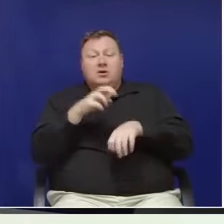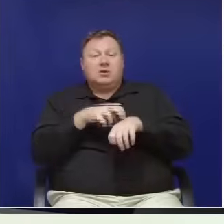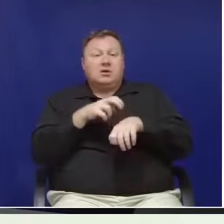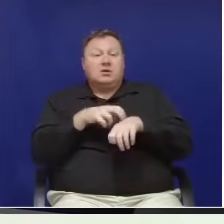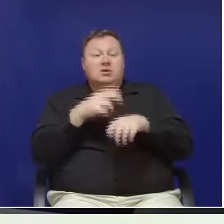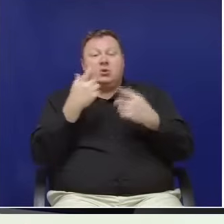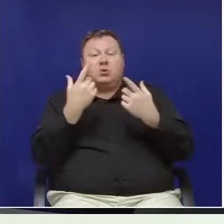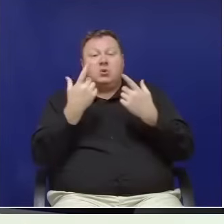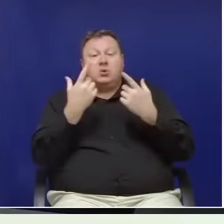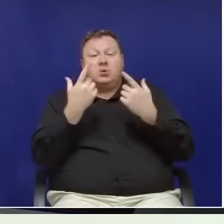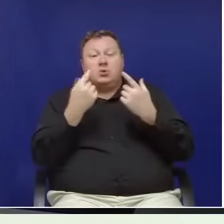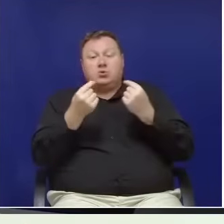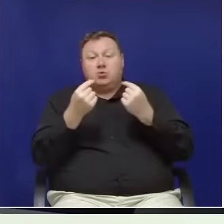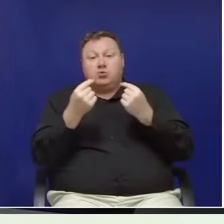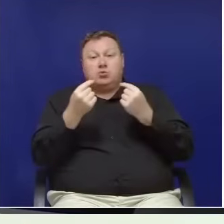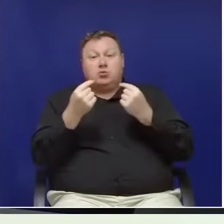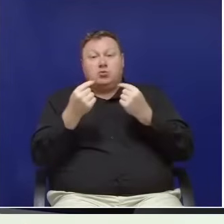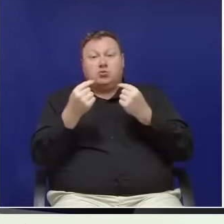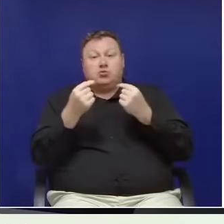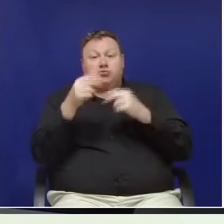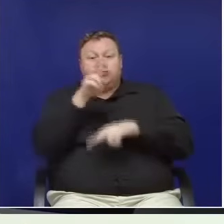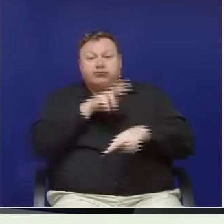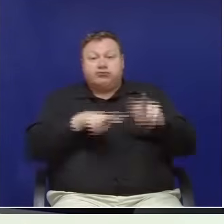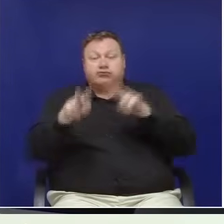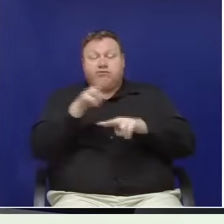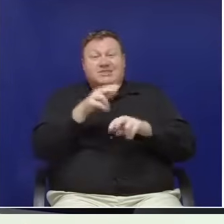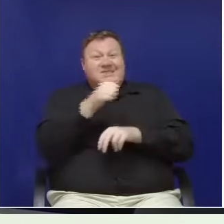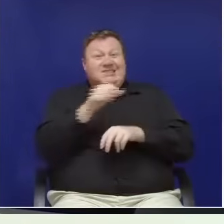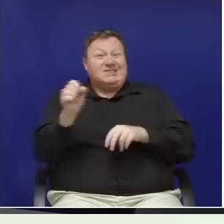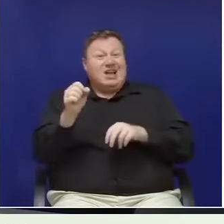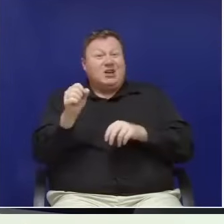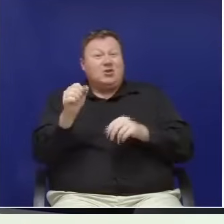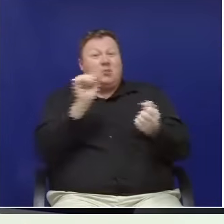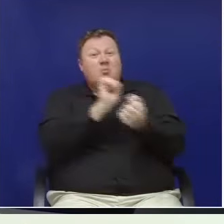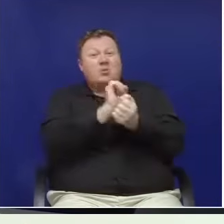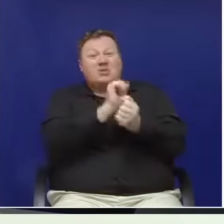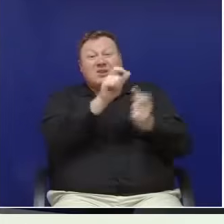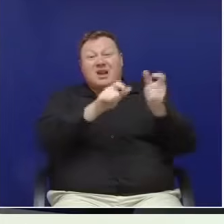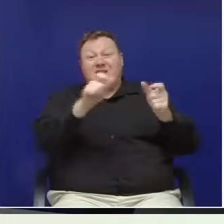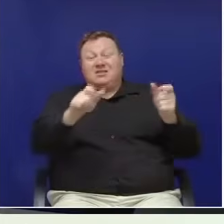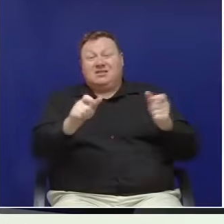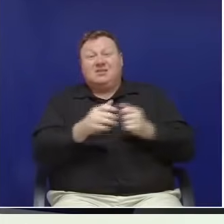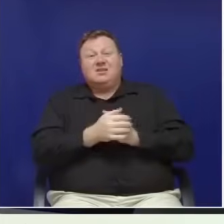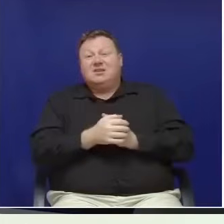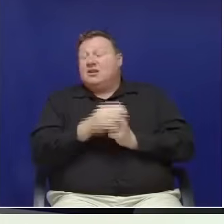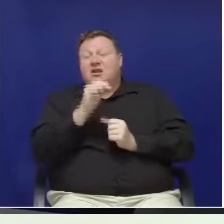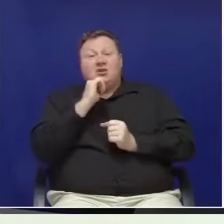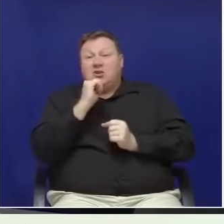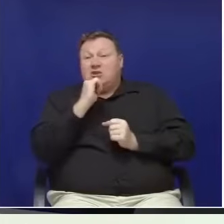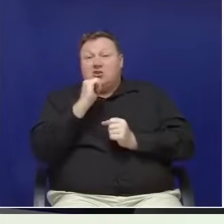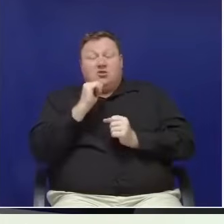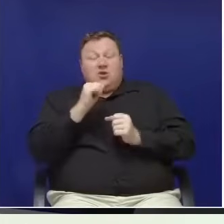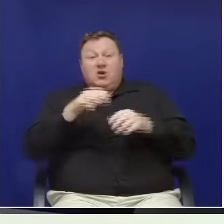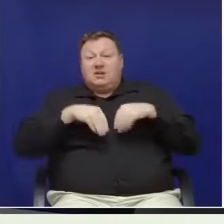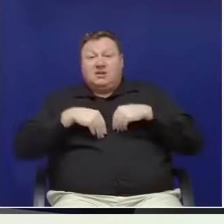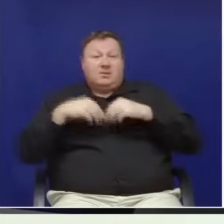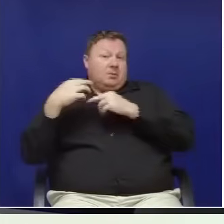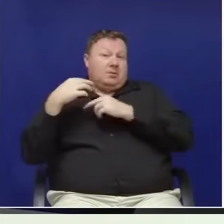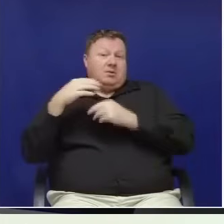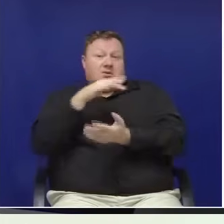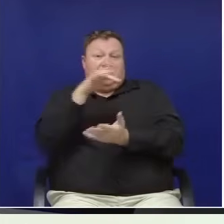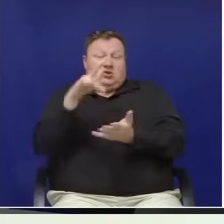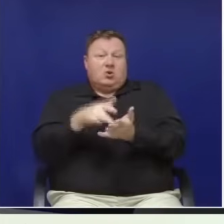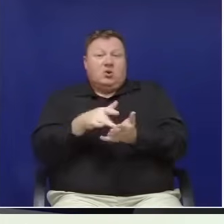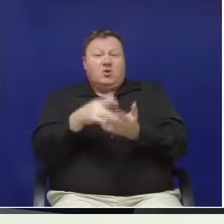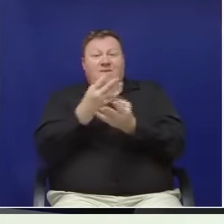prisoniers. Nou dit is 'n onbehoorlike situasie dat so min bewakers